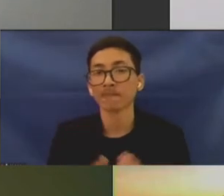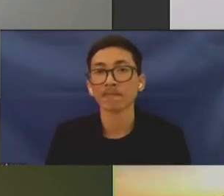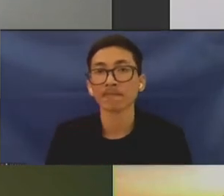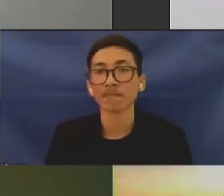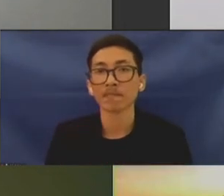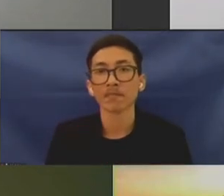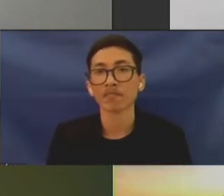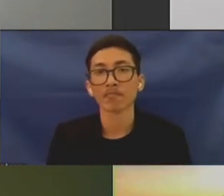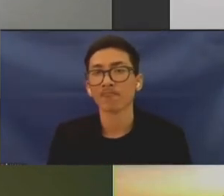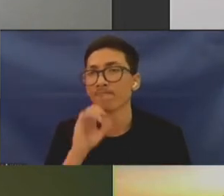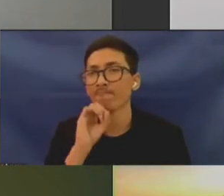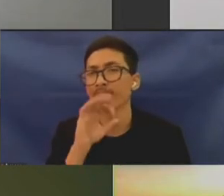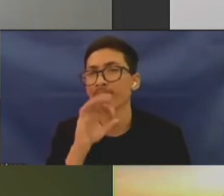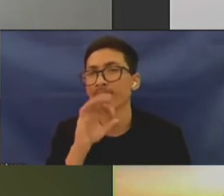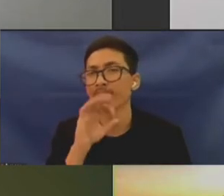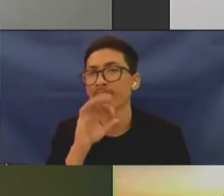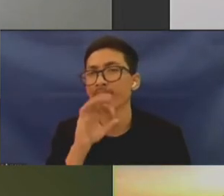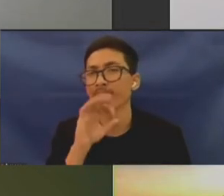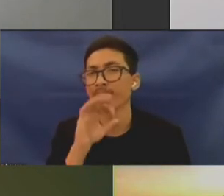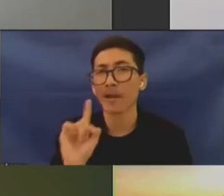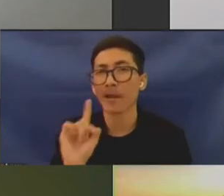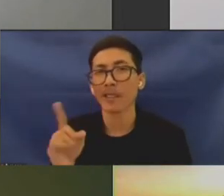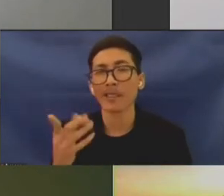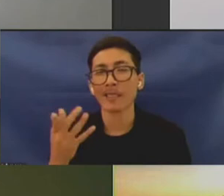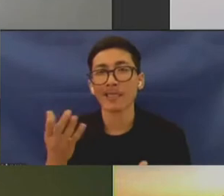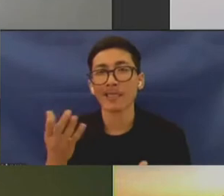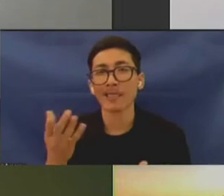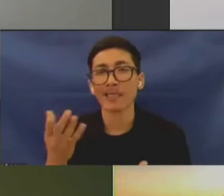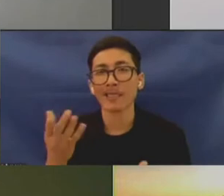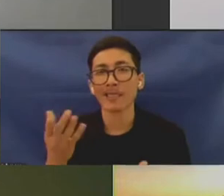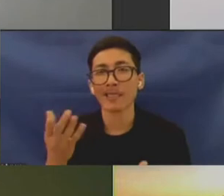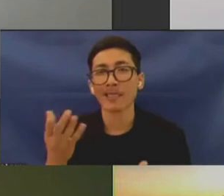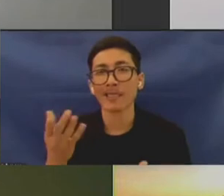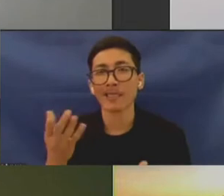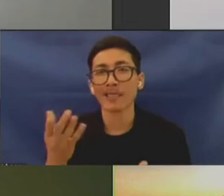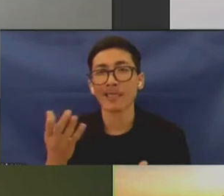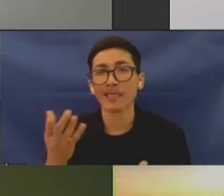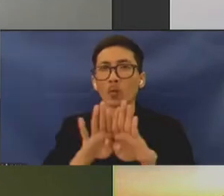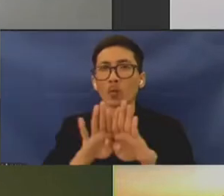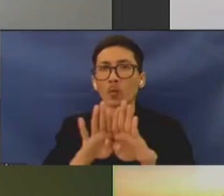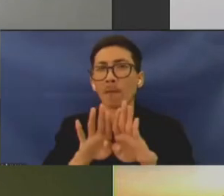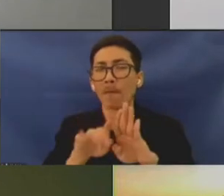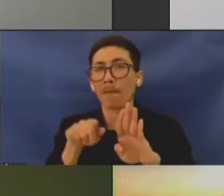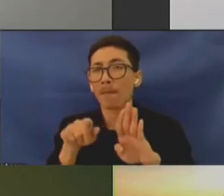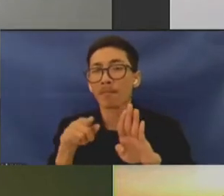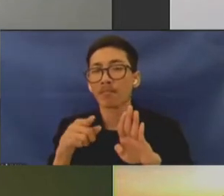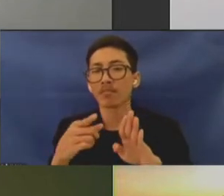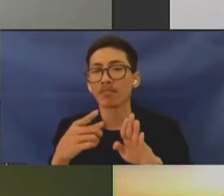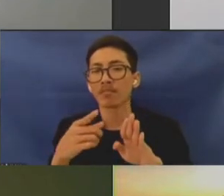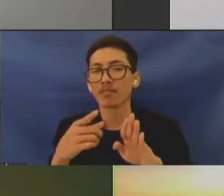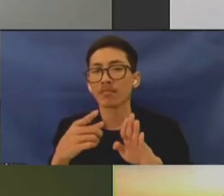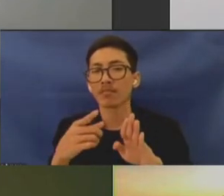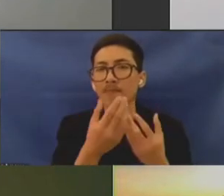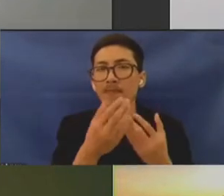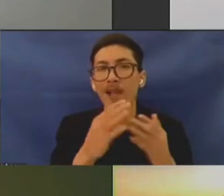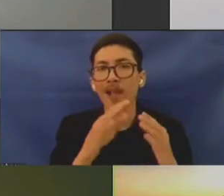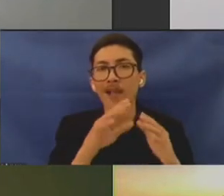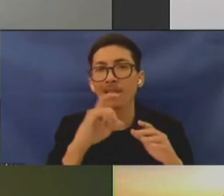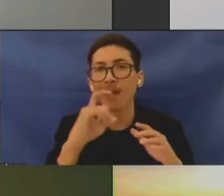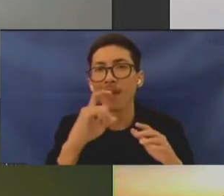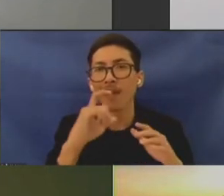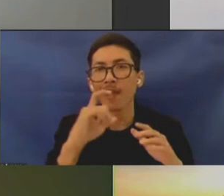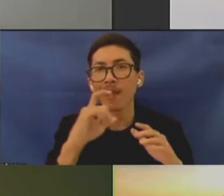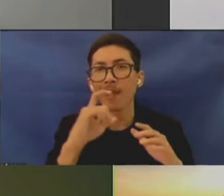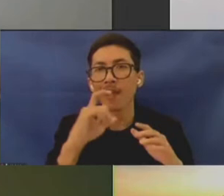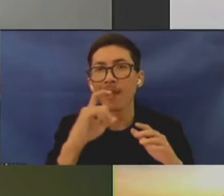yang belum tadi sempat Ibu sampaikan, yang mungkin sifatnya lebih kepada awareness, ajakan, baik kepada teman-teman teman-teman orang tua